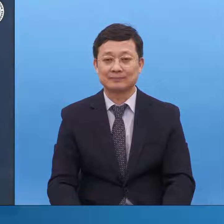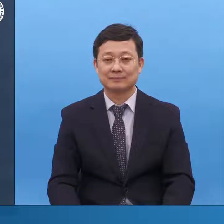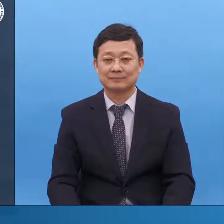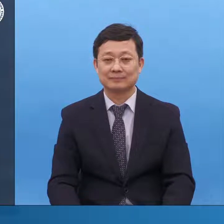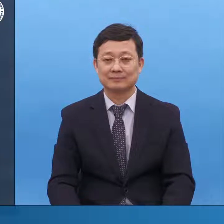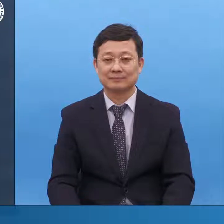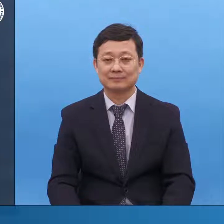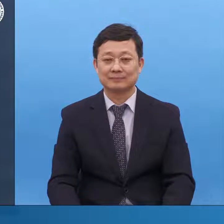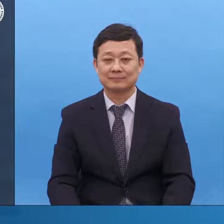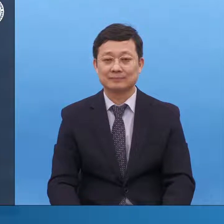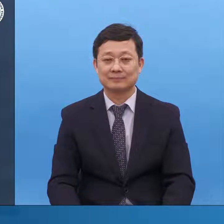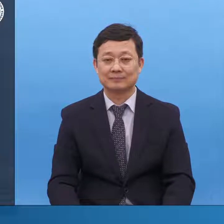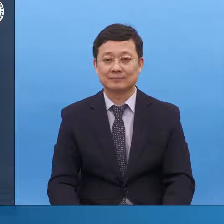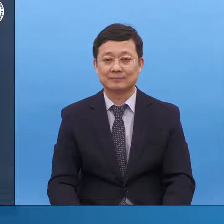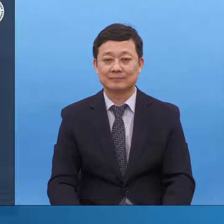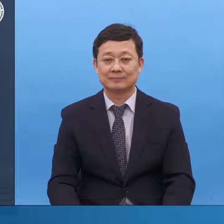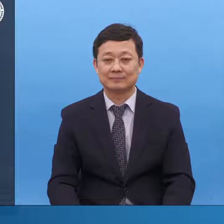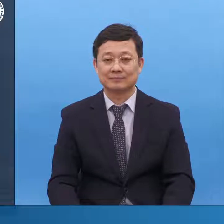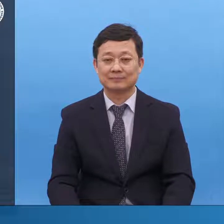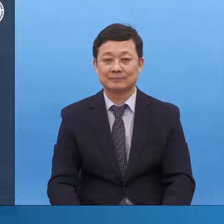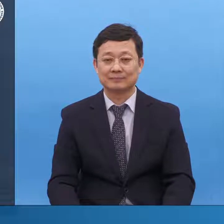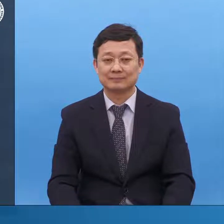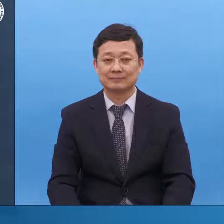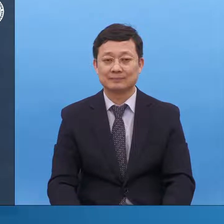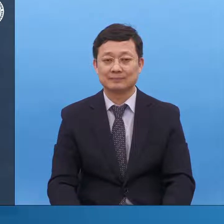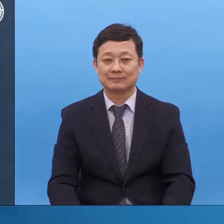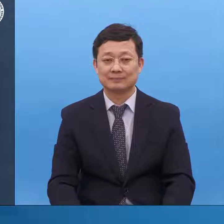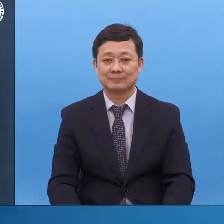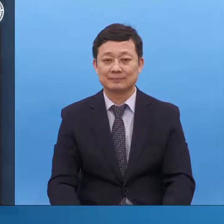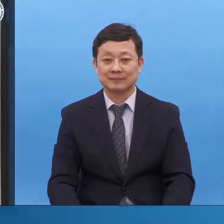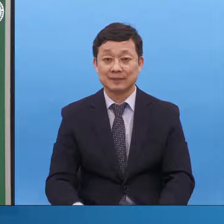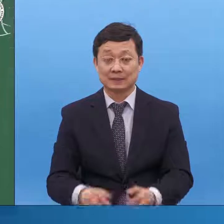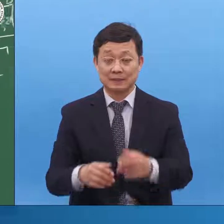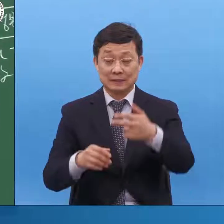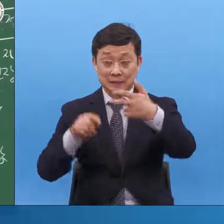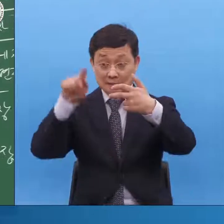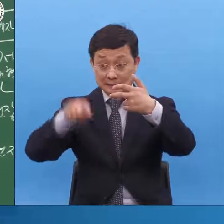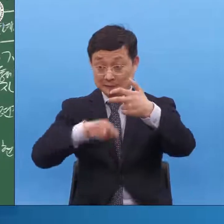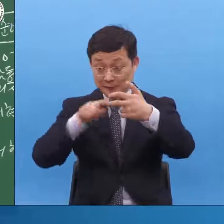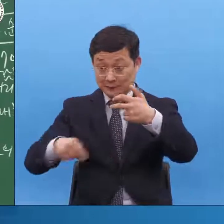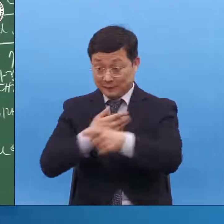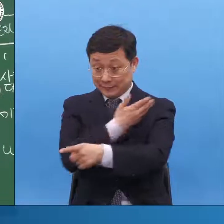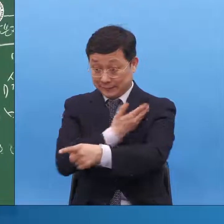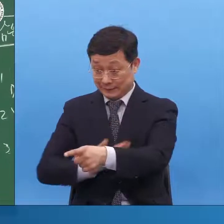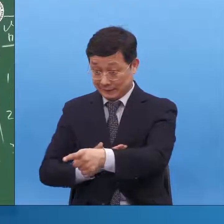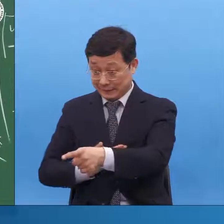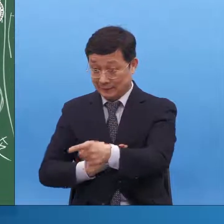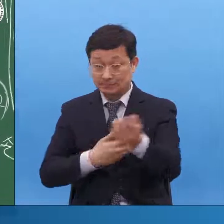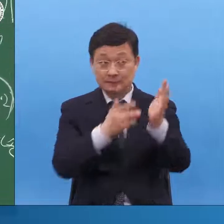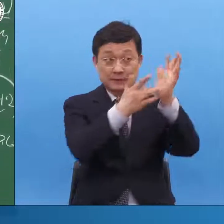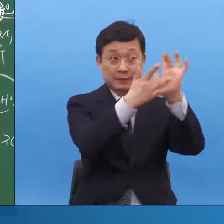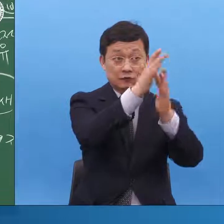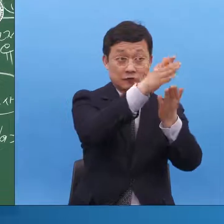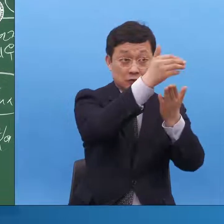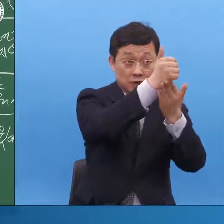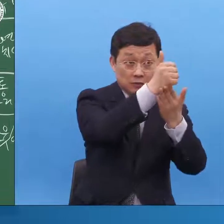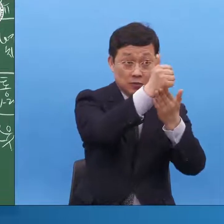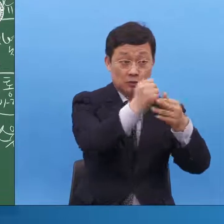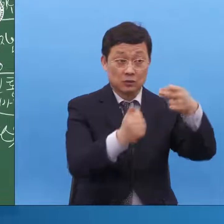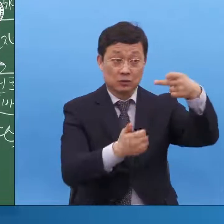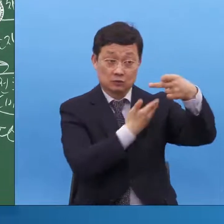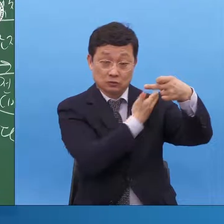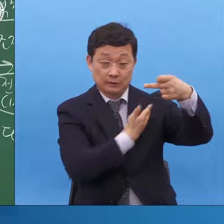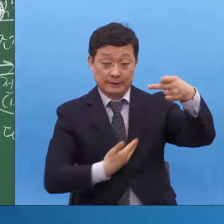그리스도와 사도를 대신한 대리자란 말이에요. In one ways, you are the ambassadors or the proxies who went instead of Christ